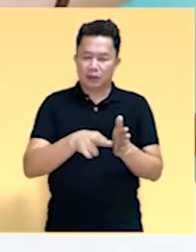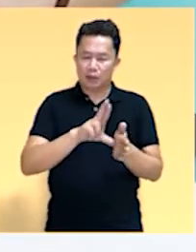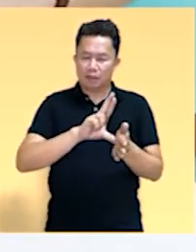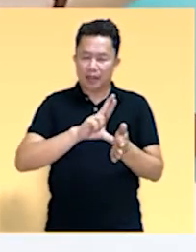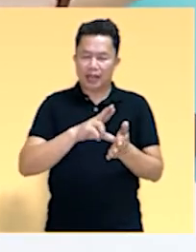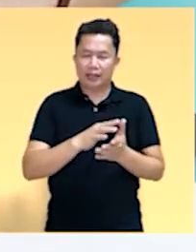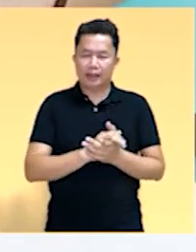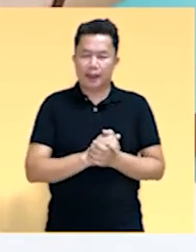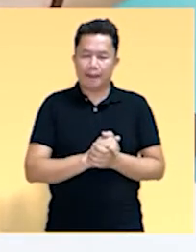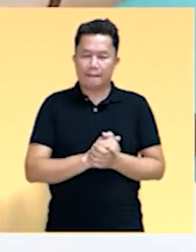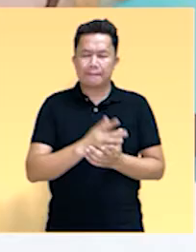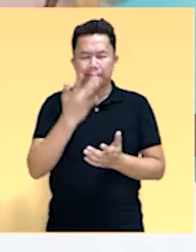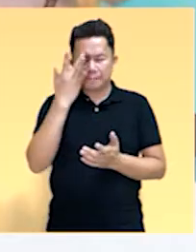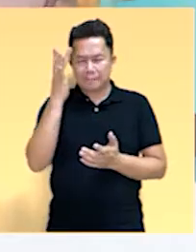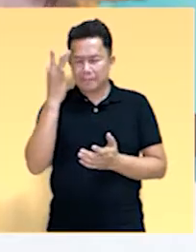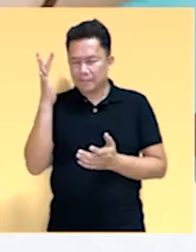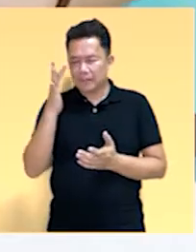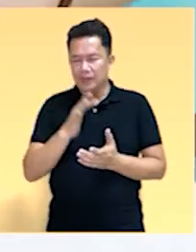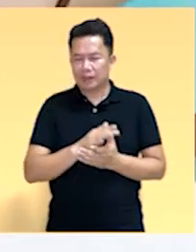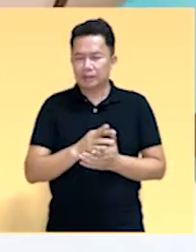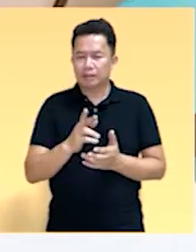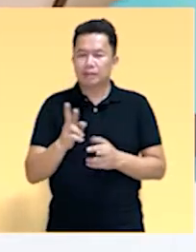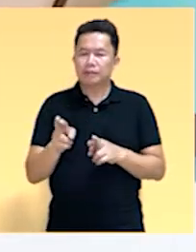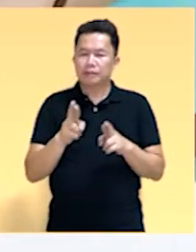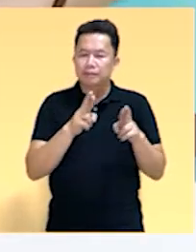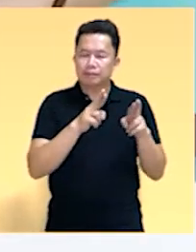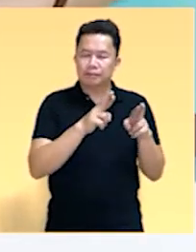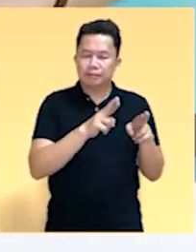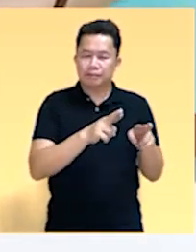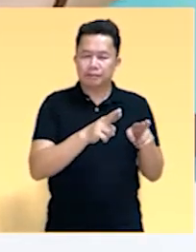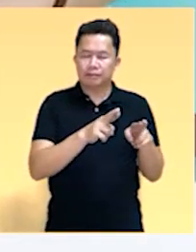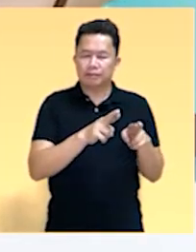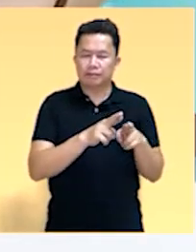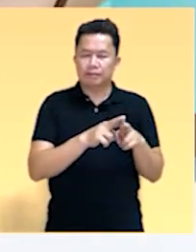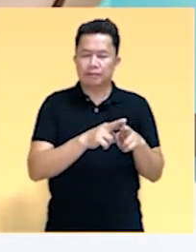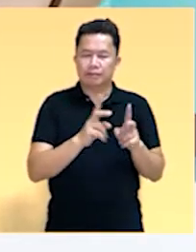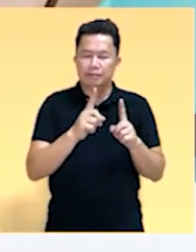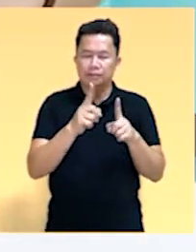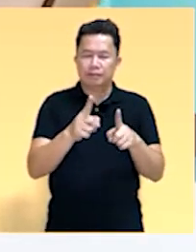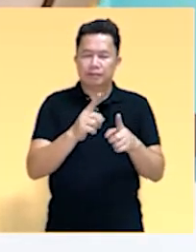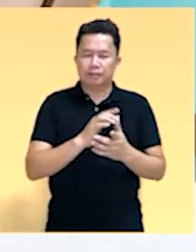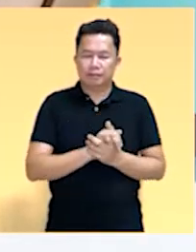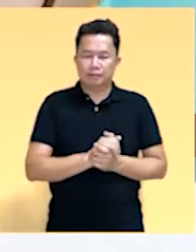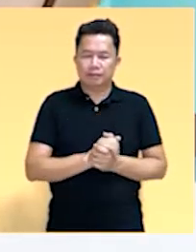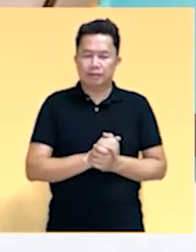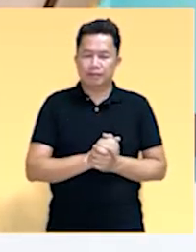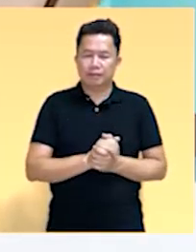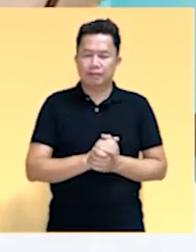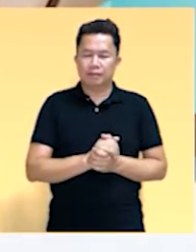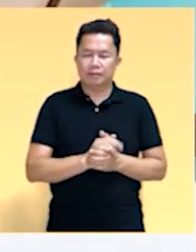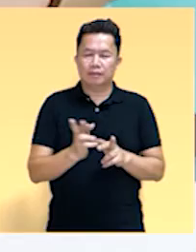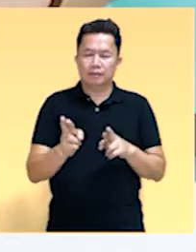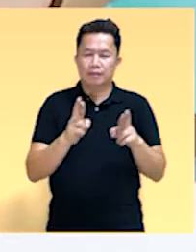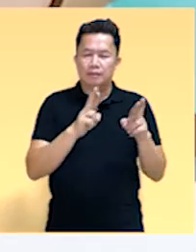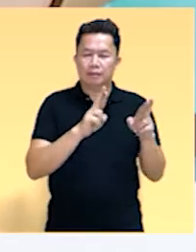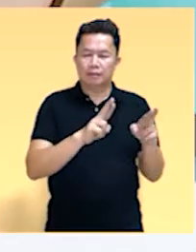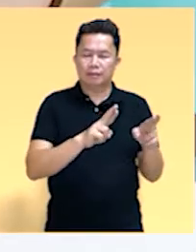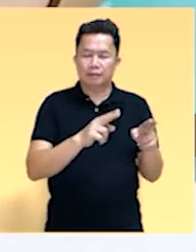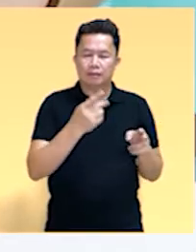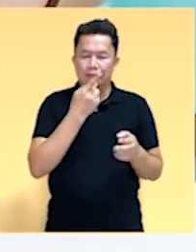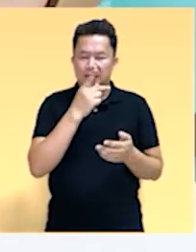Check or look back. Ang gagaling! Handa na nga kayo para sa pagsagot.